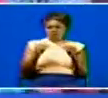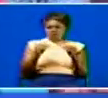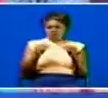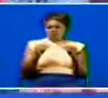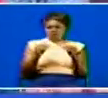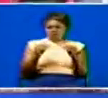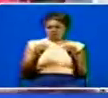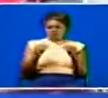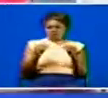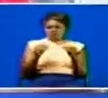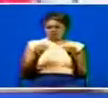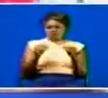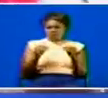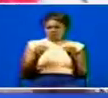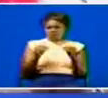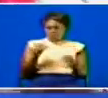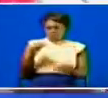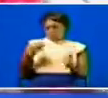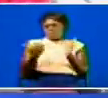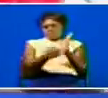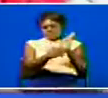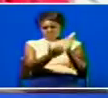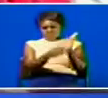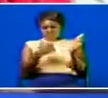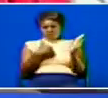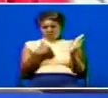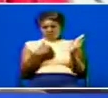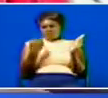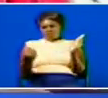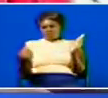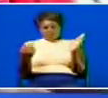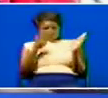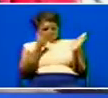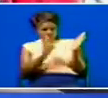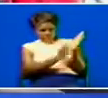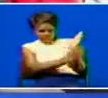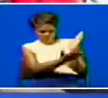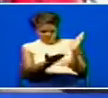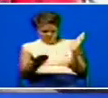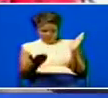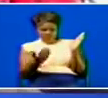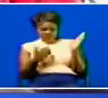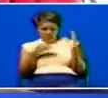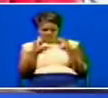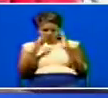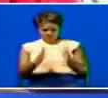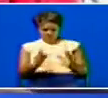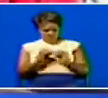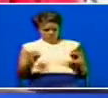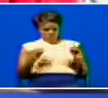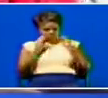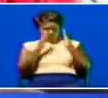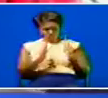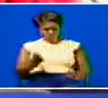watu wameenda shule. Tunaona iko shida. Yeye watoto nyinyi naona. Hatuna mwalimu, na mwalimu